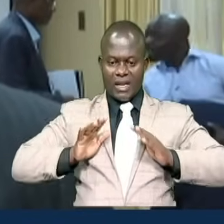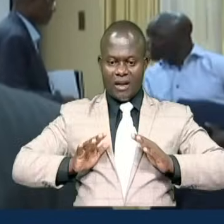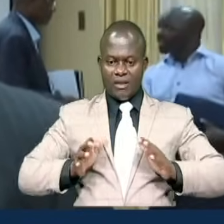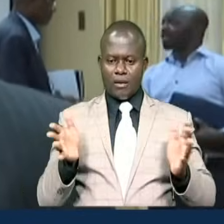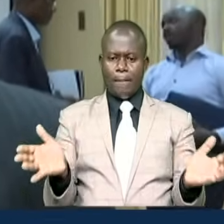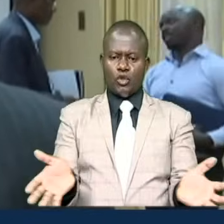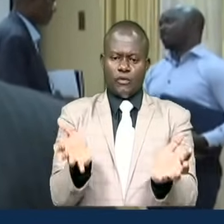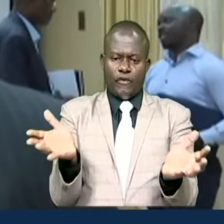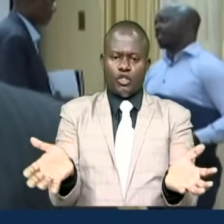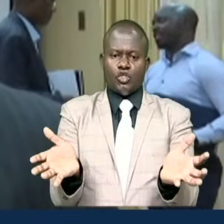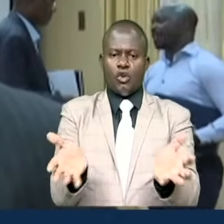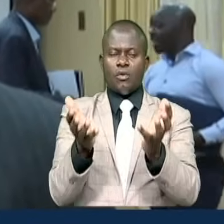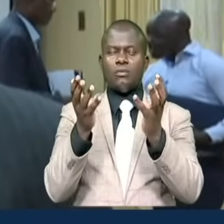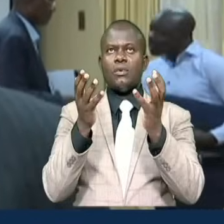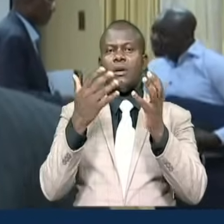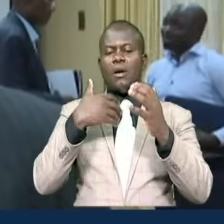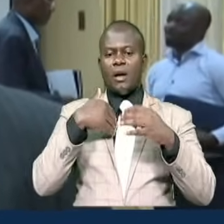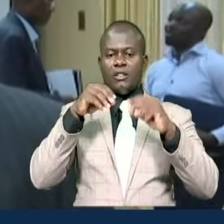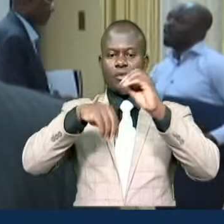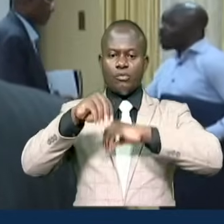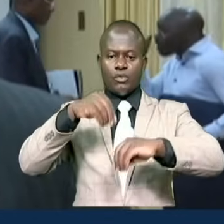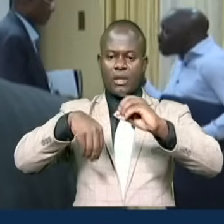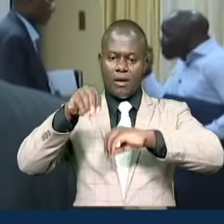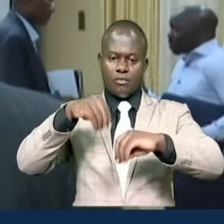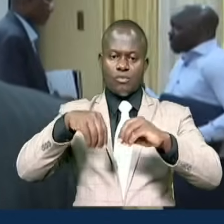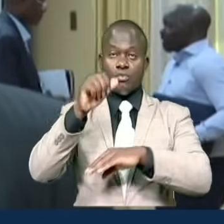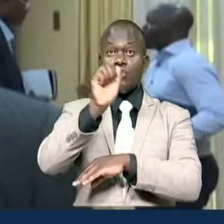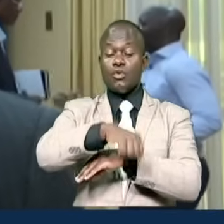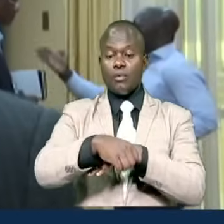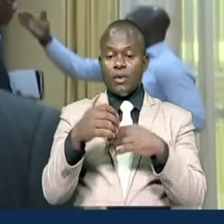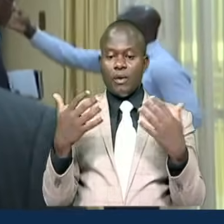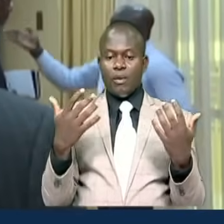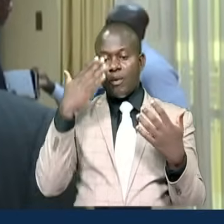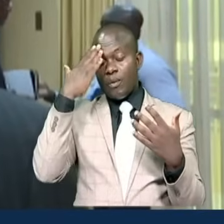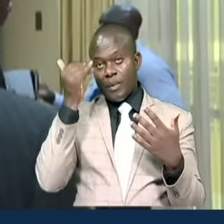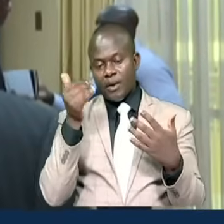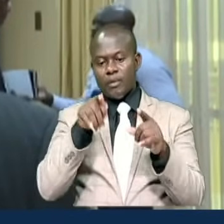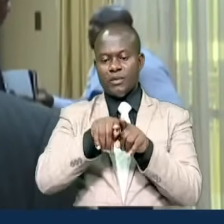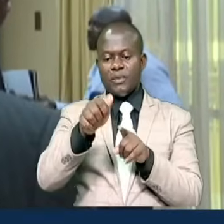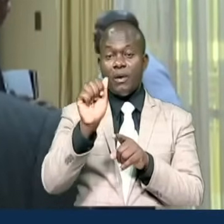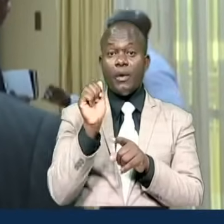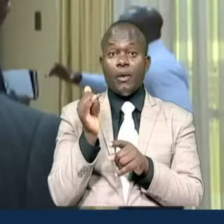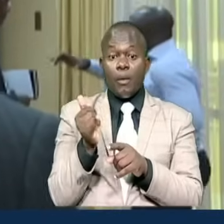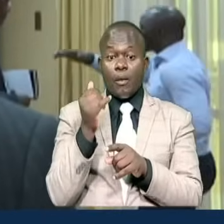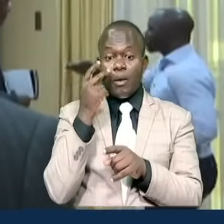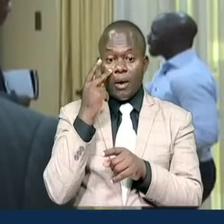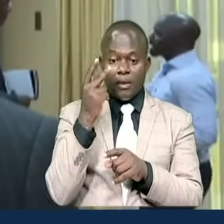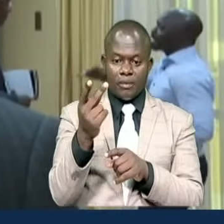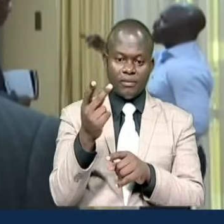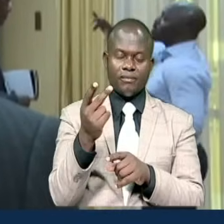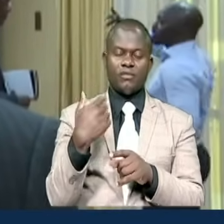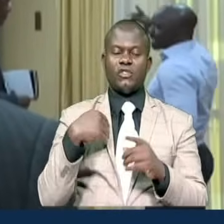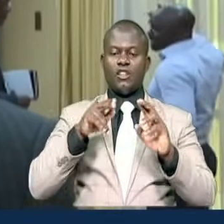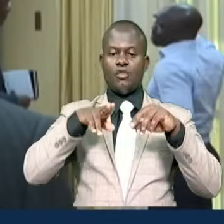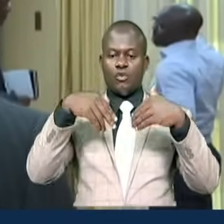motivation akagira umusanzu usumbyeho kubera yuko nawe abona ko mu kugira contract hari